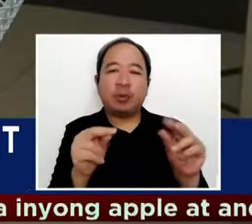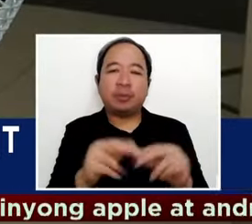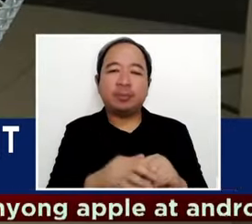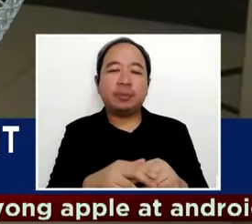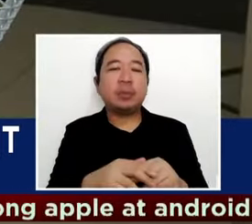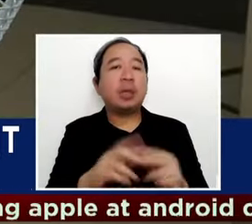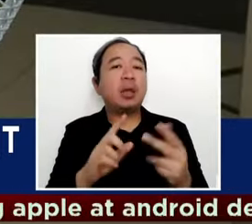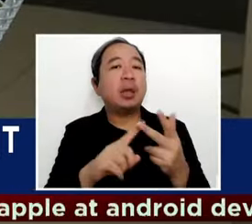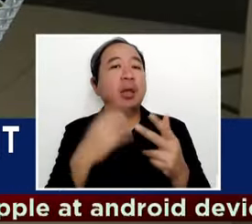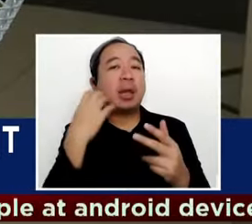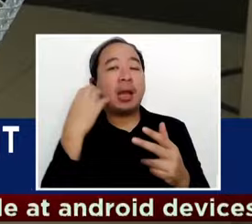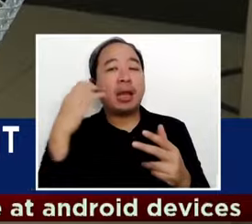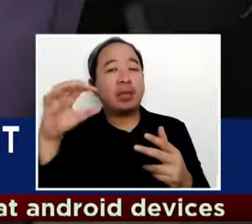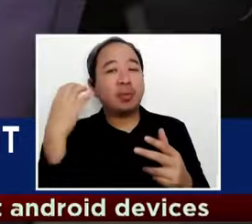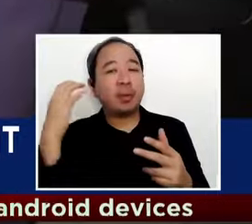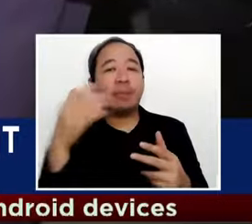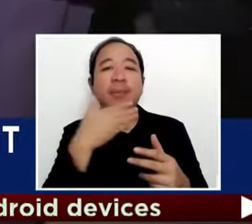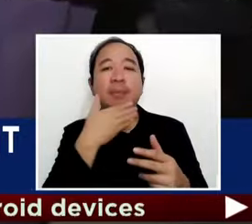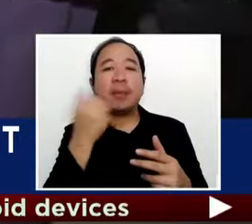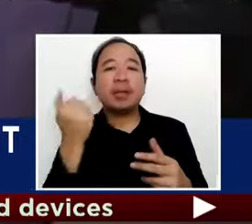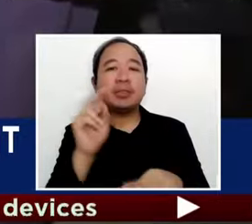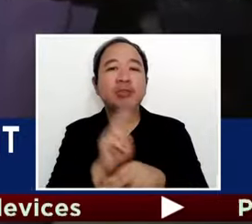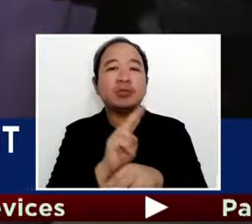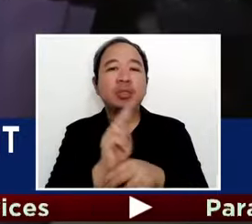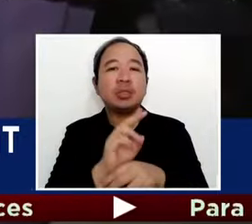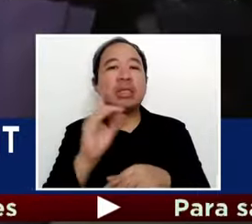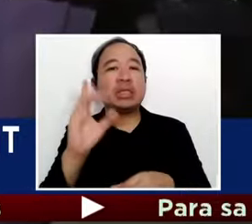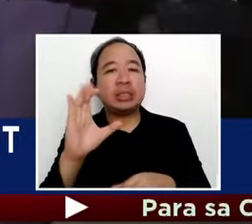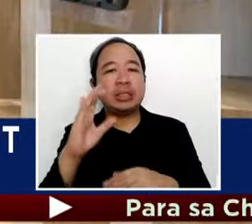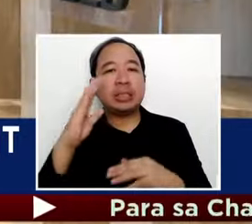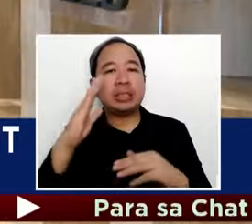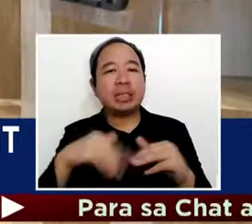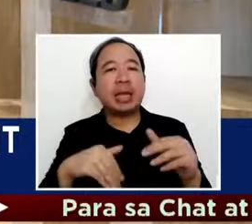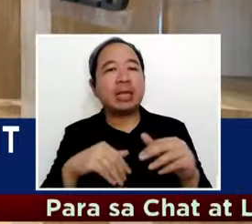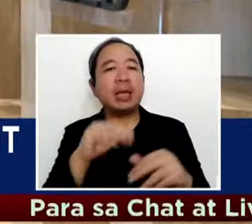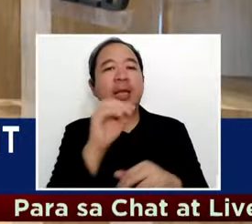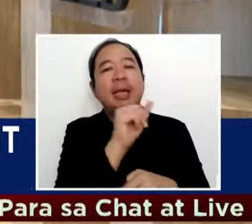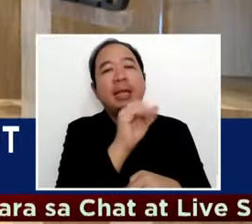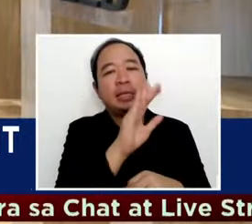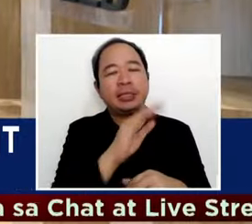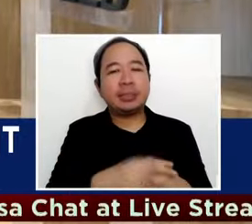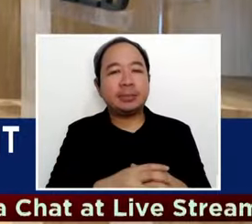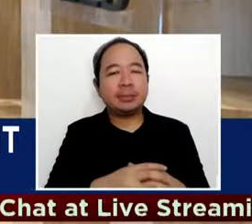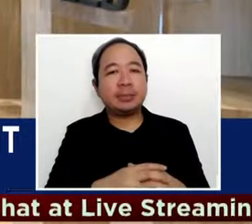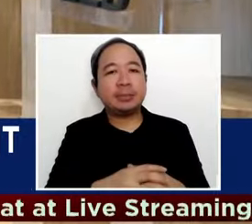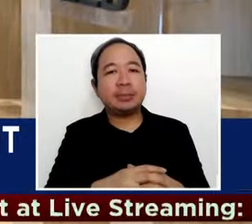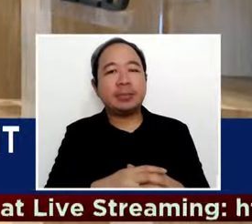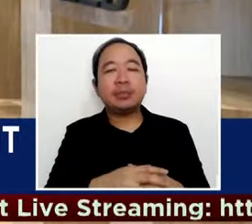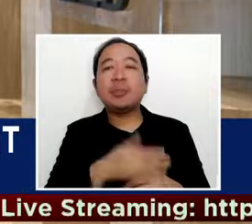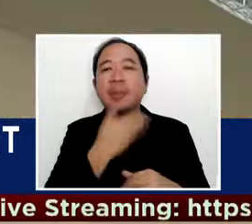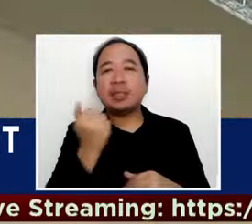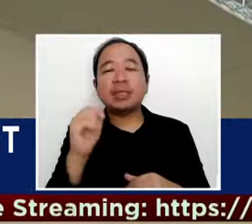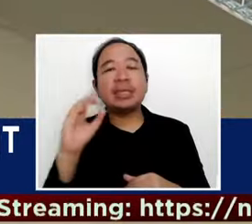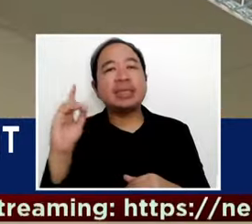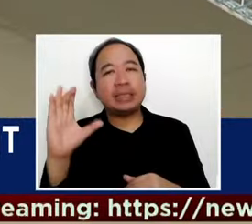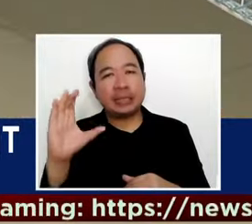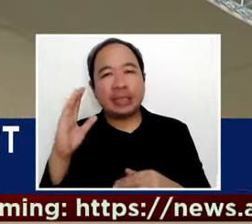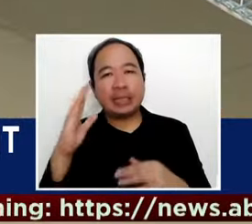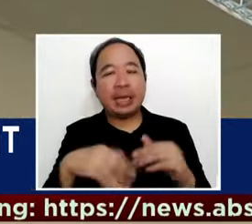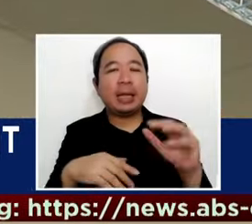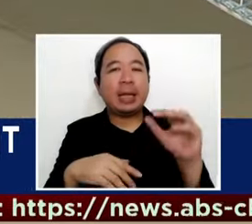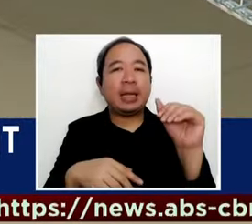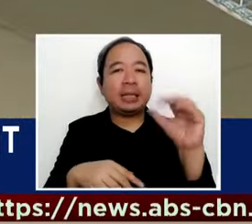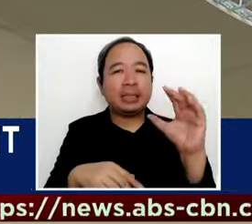makakatipid sa bagong DC motor kaysa traditional AC. Mas matipid ang DC. Mas mahal lang, similar to